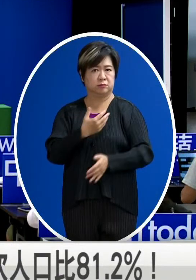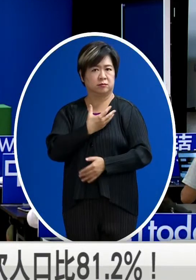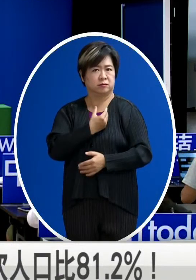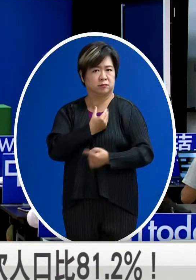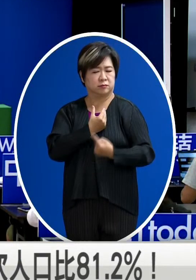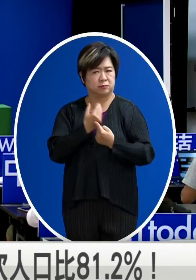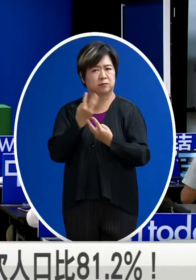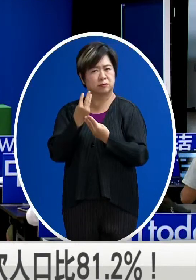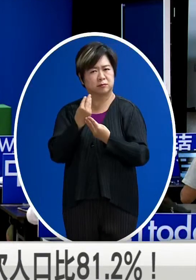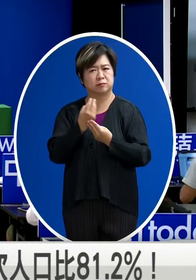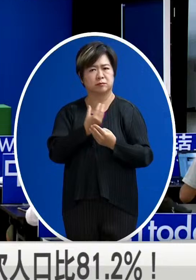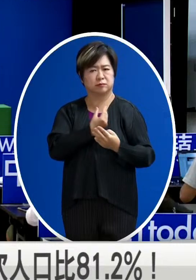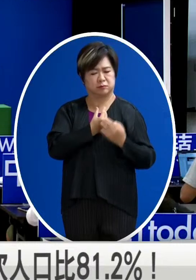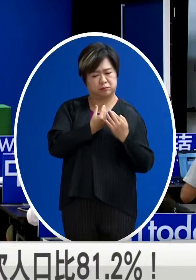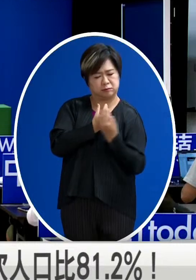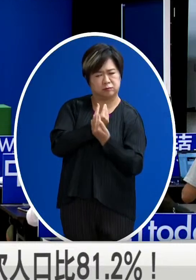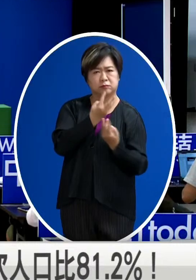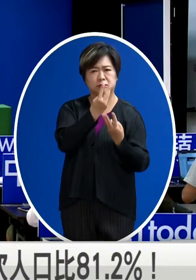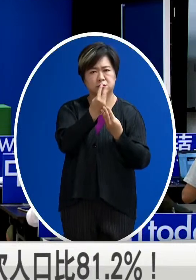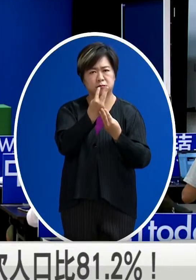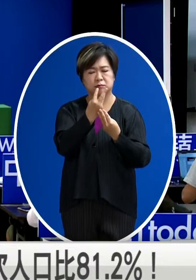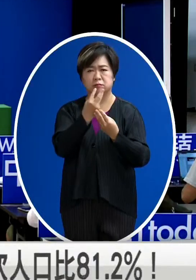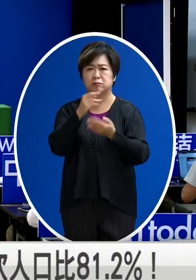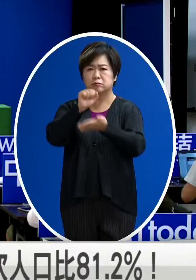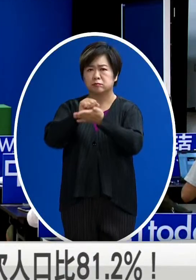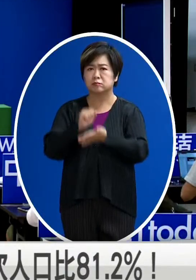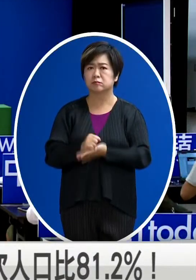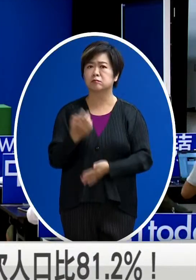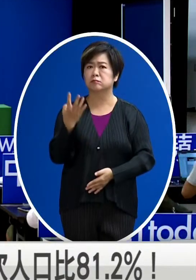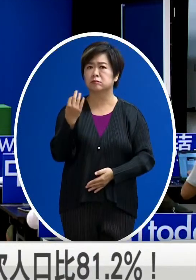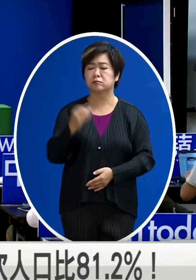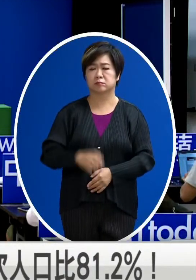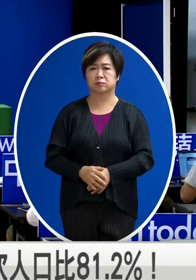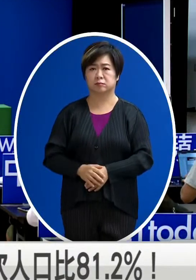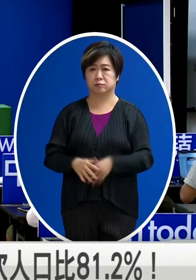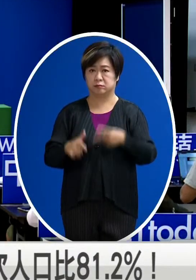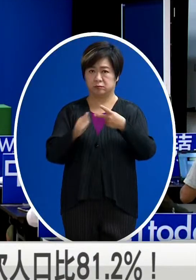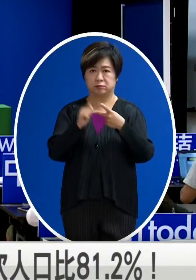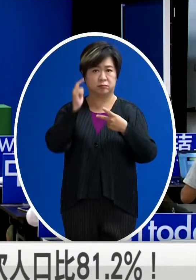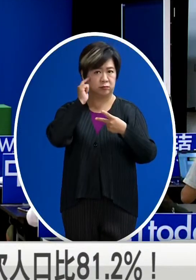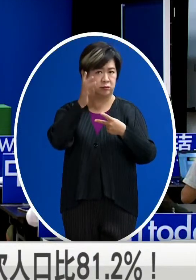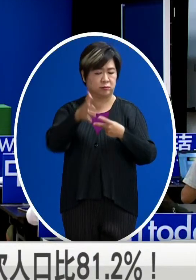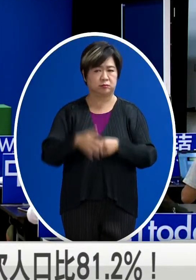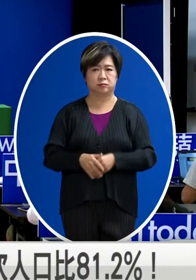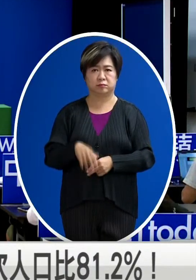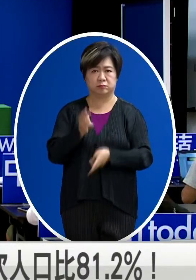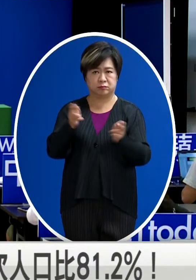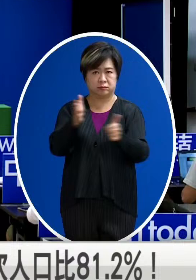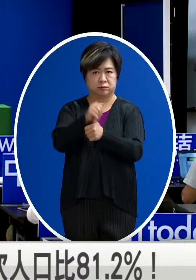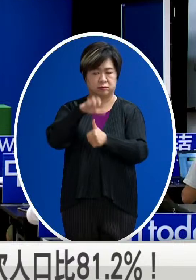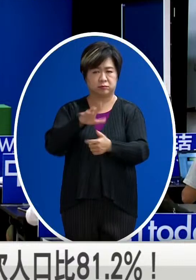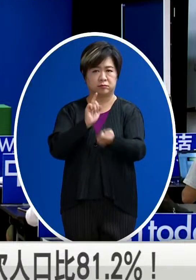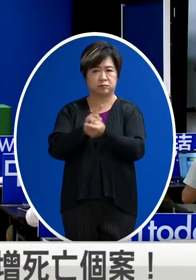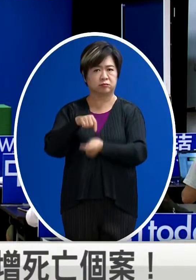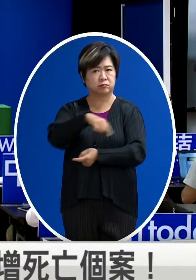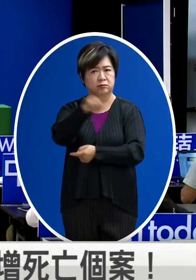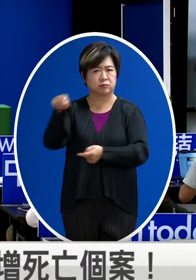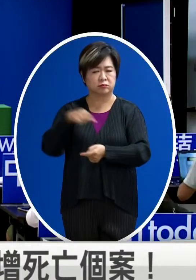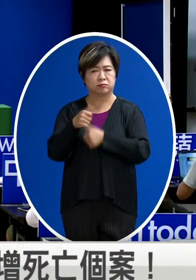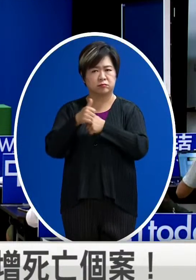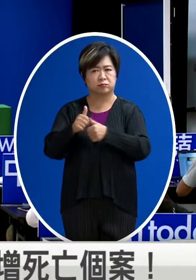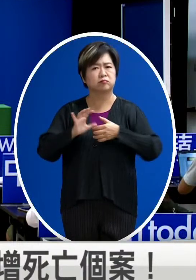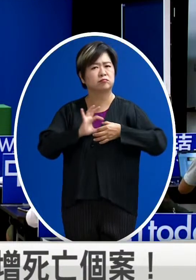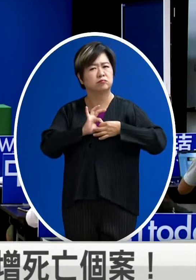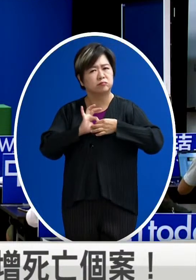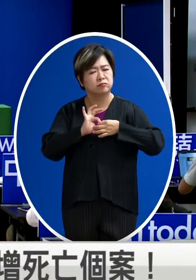炎或心包膜炎的案例，现在是有多少？那第二个要追问说，指挥中心有没有针对这些个案进行关怀